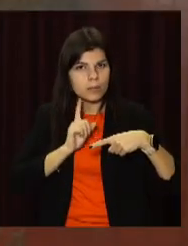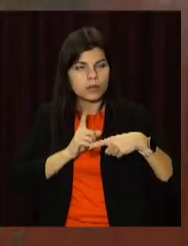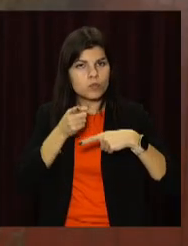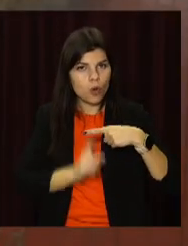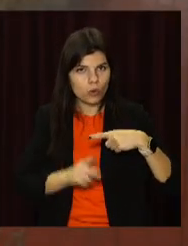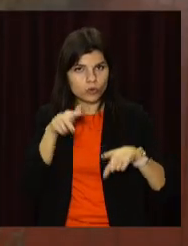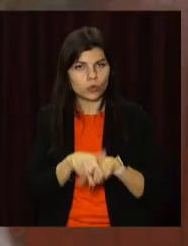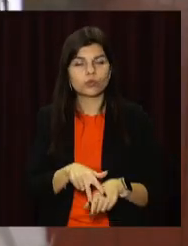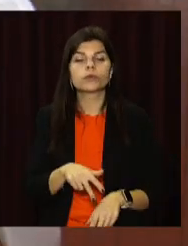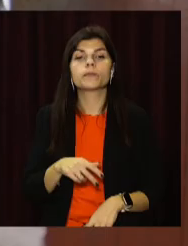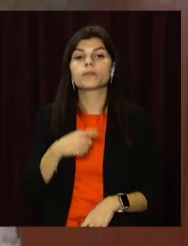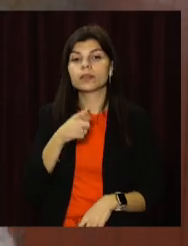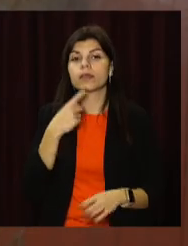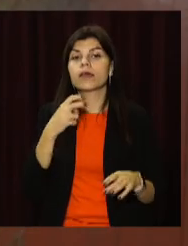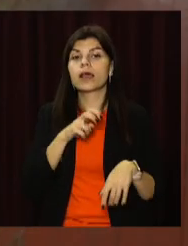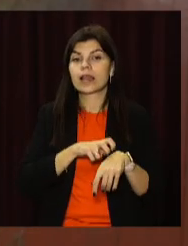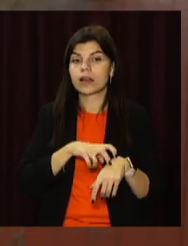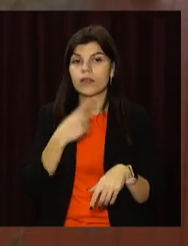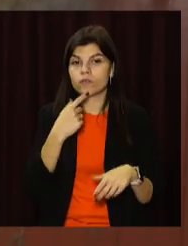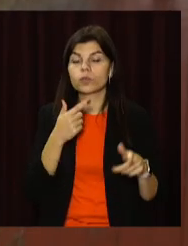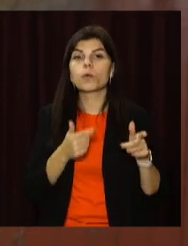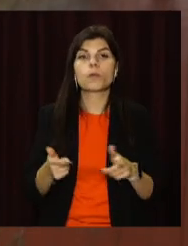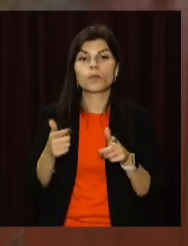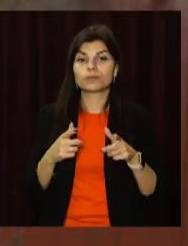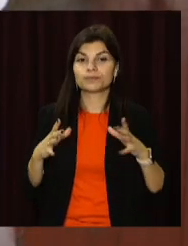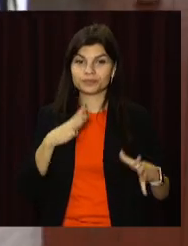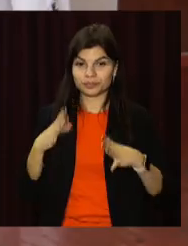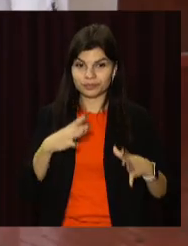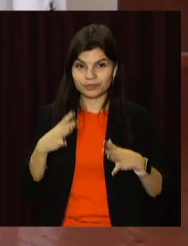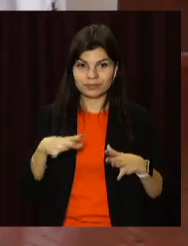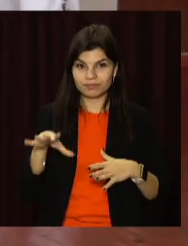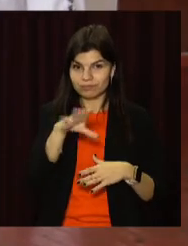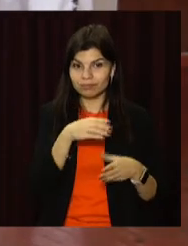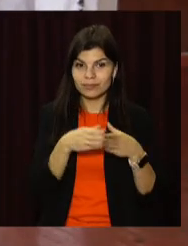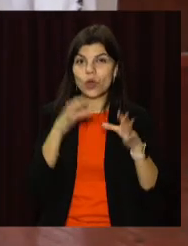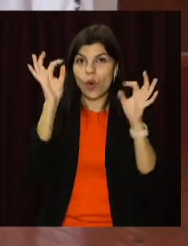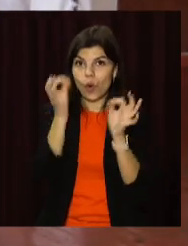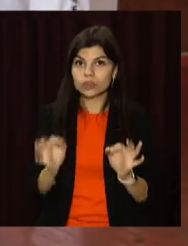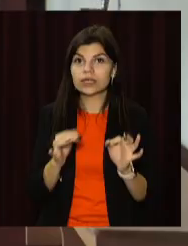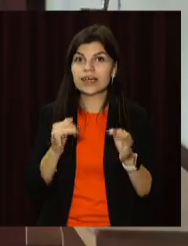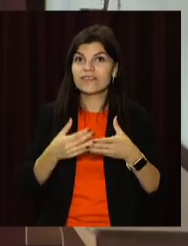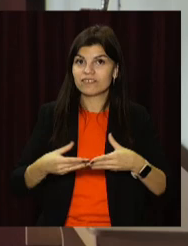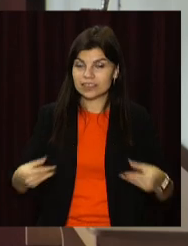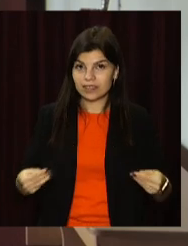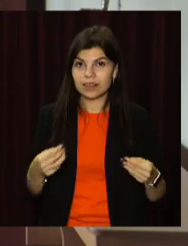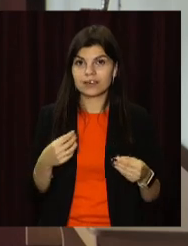вакцинування спортсменів, кажуть лікарі, на початку підготовчого тренувального процесу, тобто восени та весною.